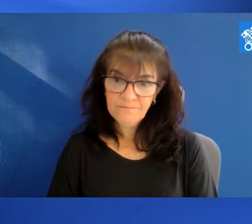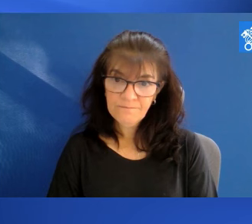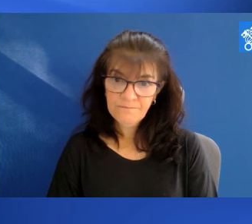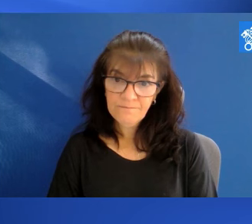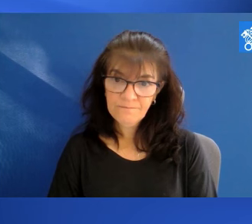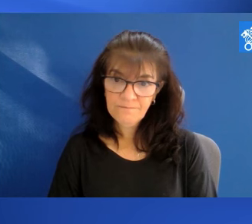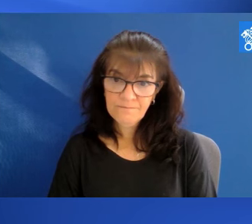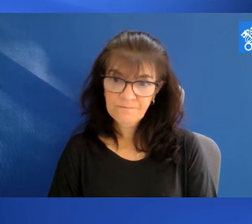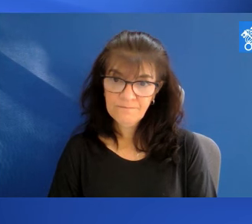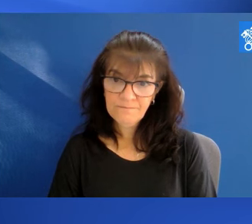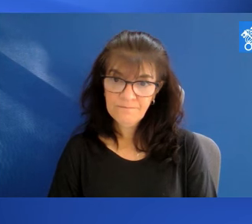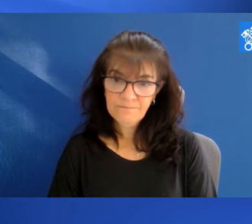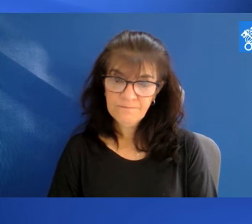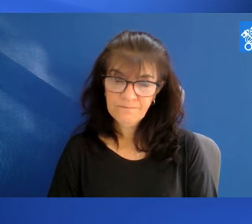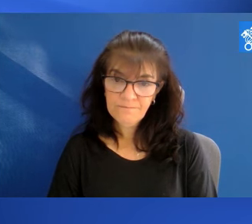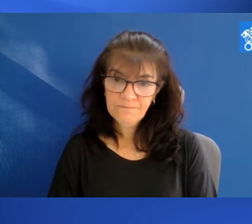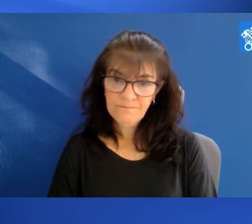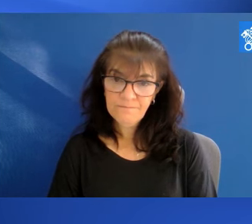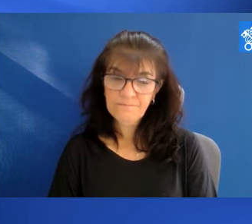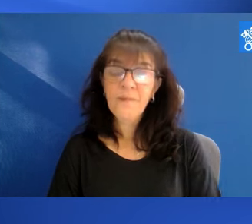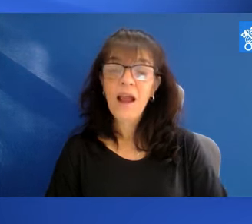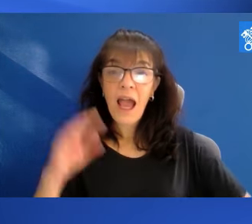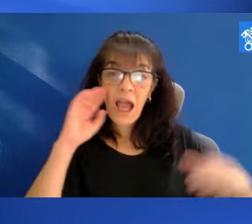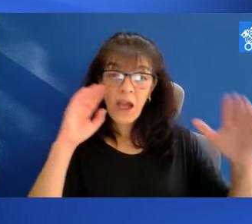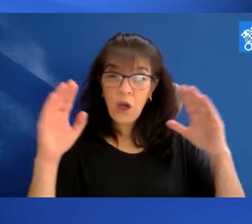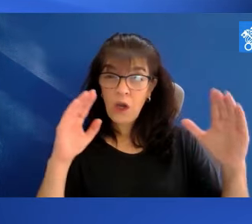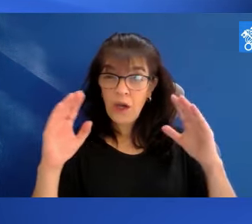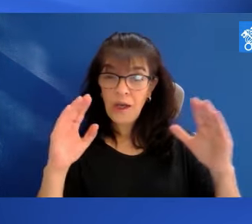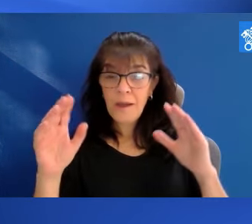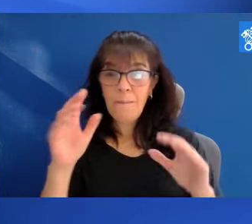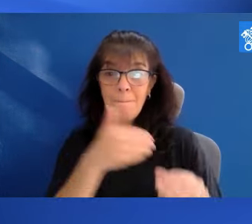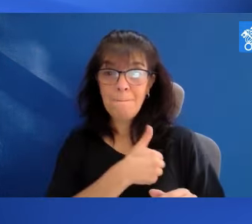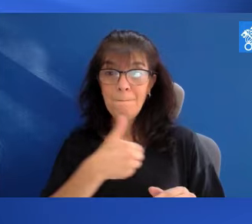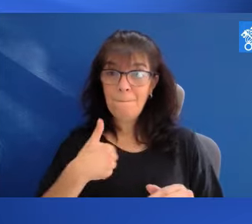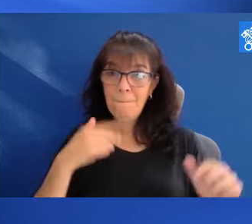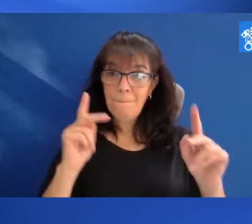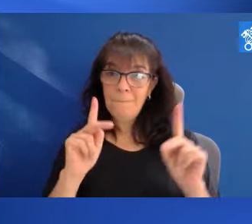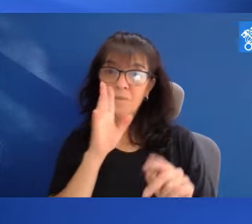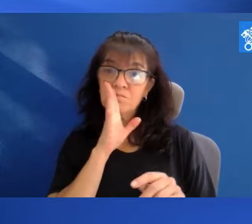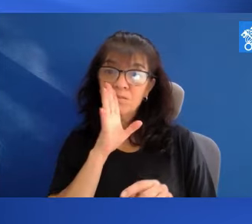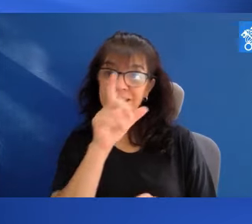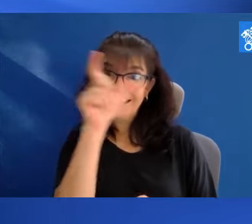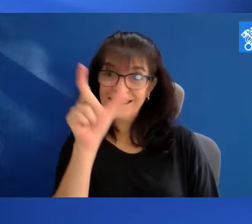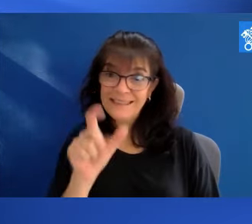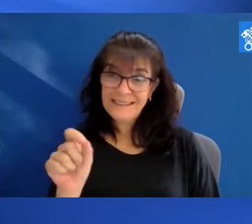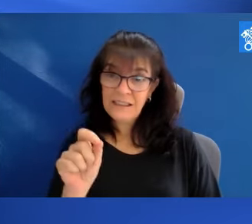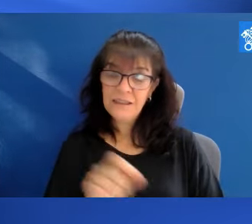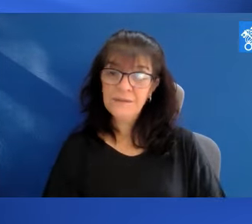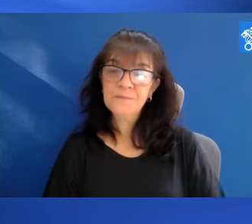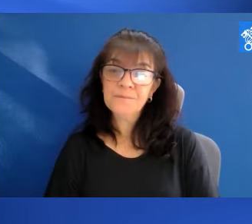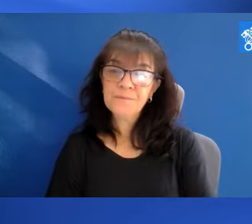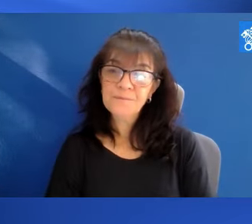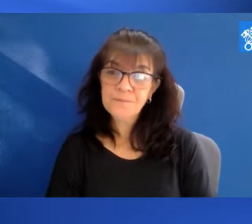włoskim. Saluto cordialmente i Polaki. Maggio è tradizionalmente il mese delle